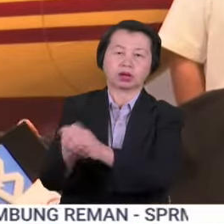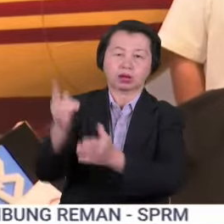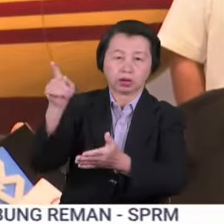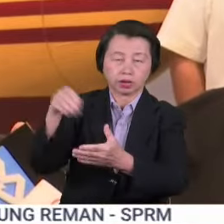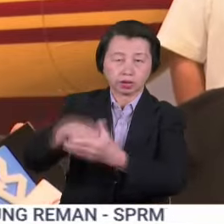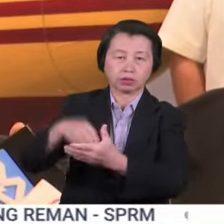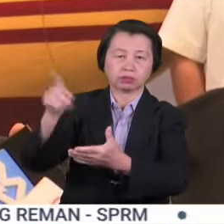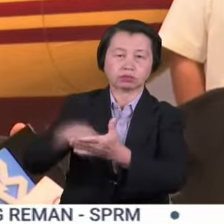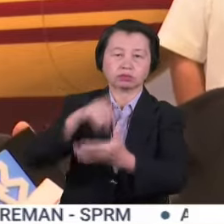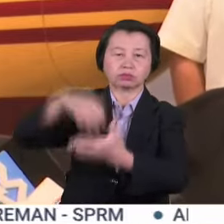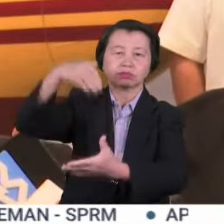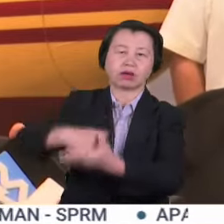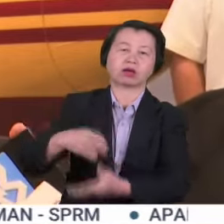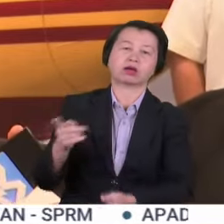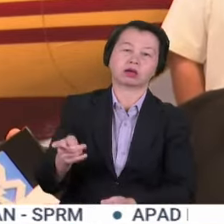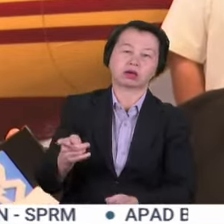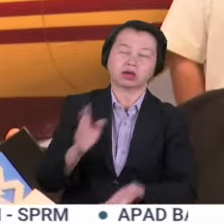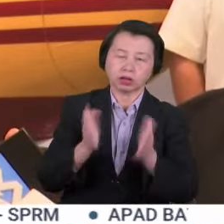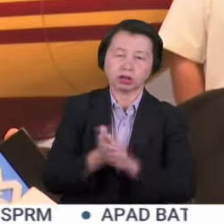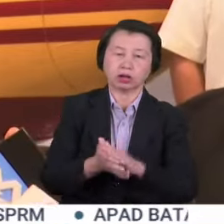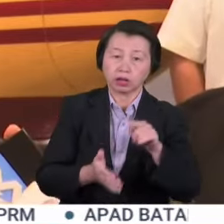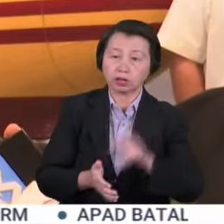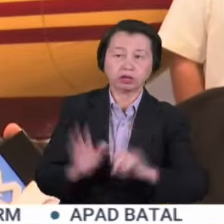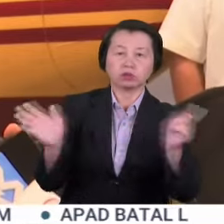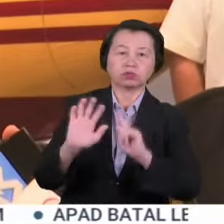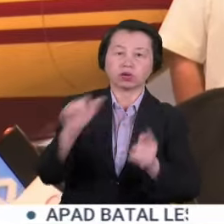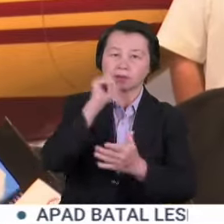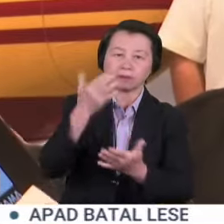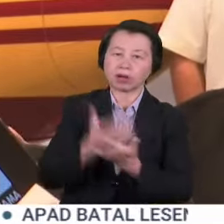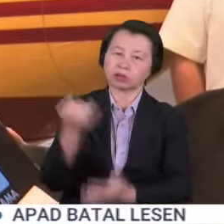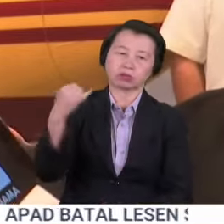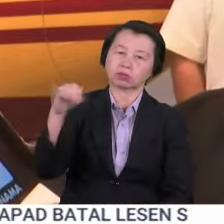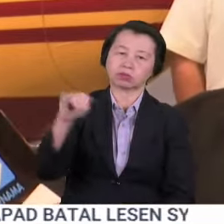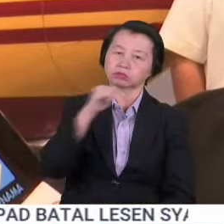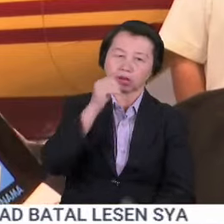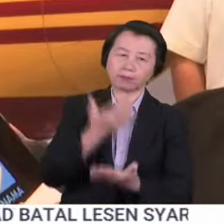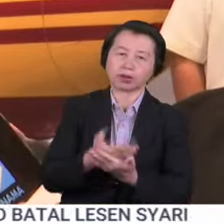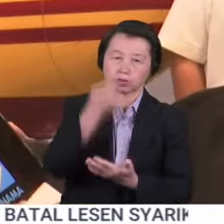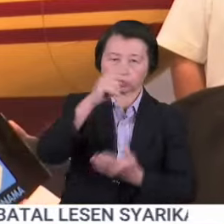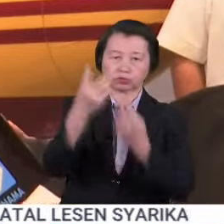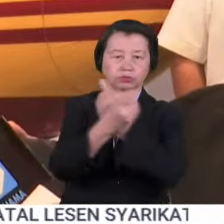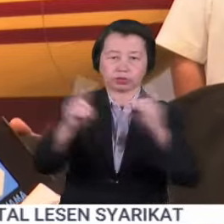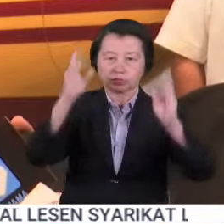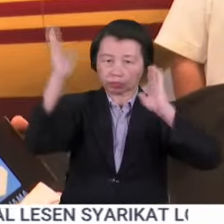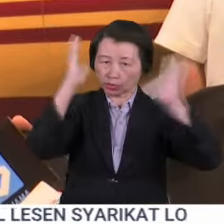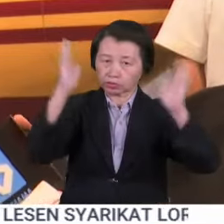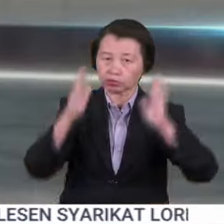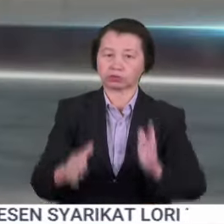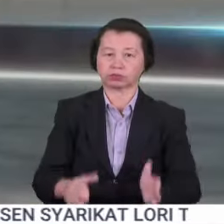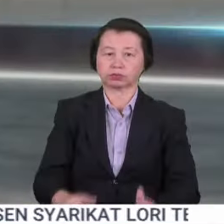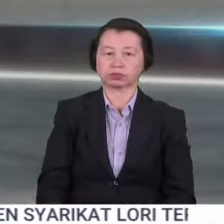raya, maka ini bukan satu perkara yang sihat untuk demokrasi negara kita.